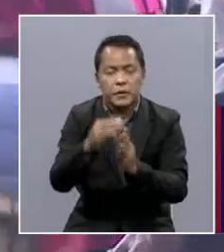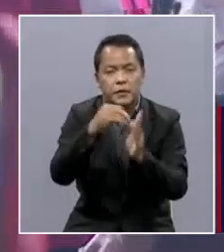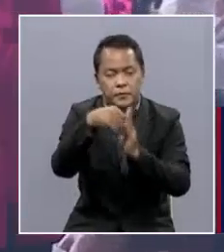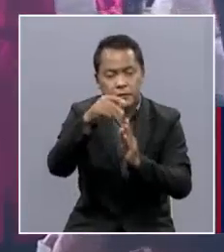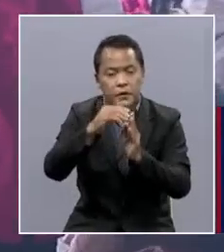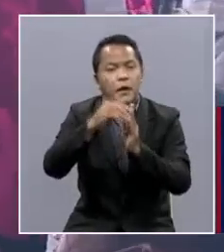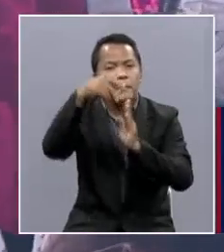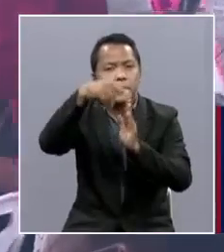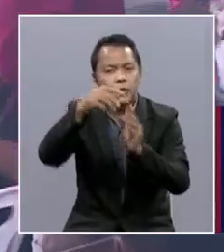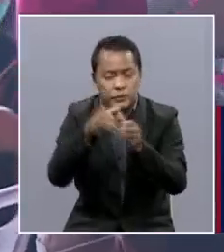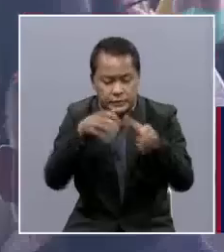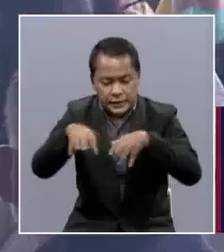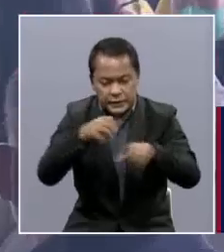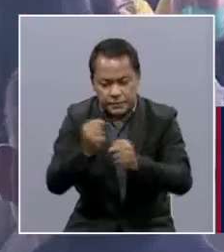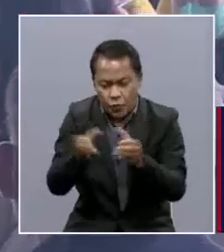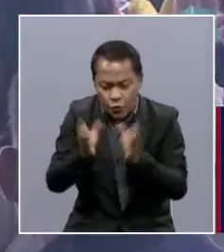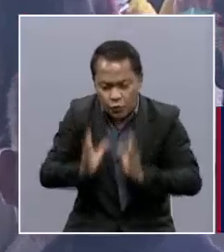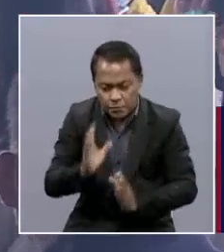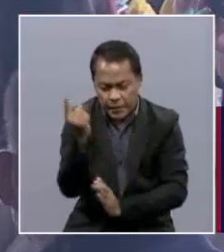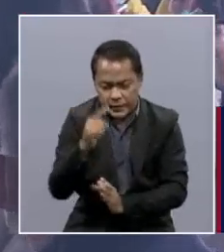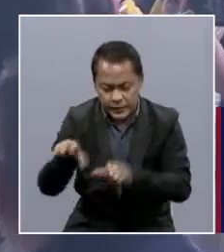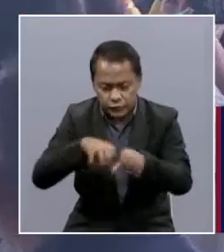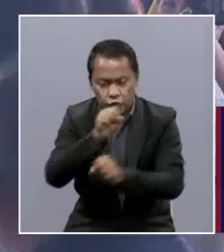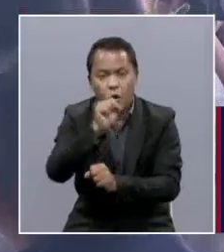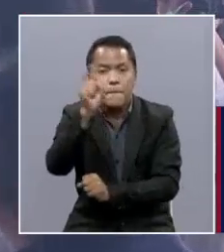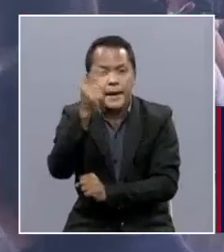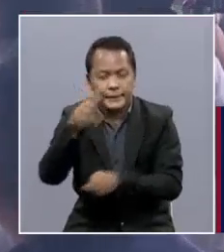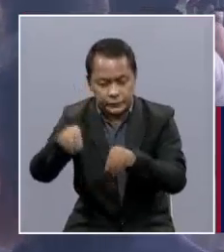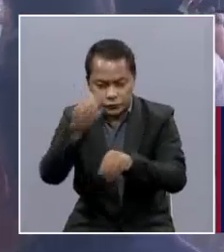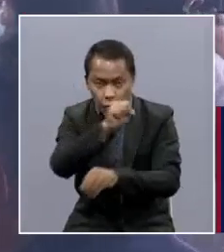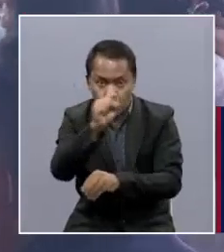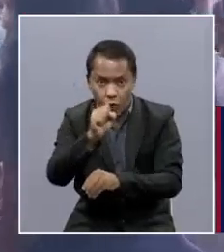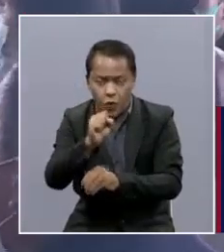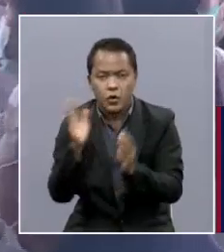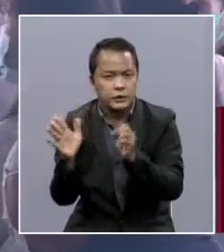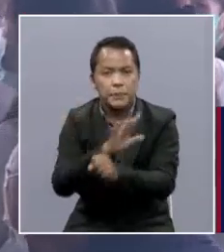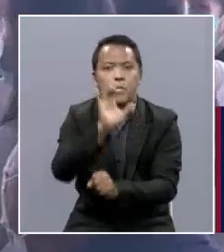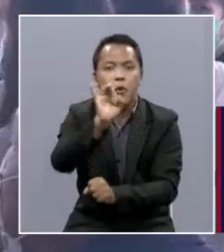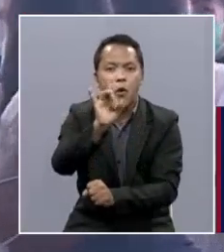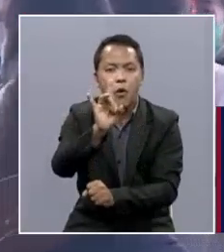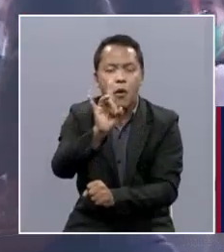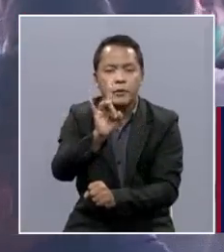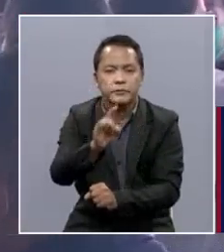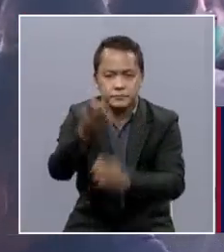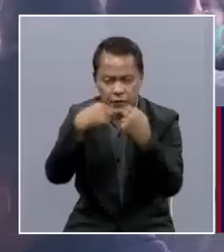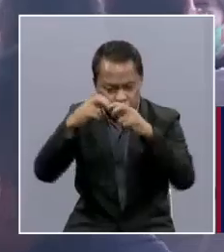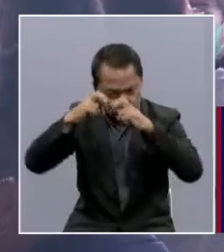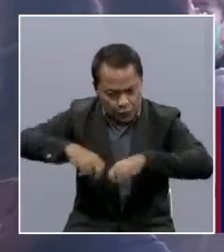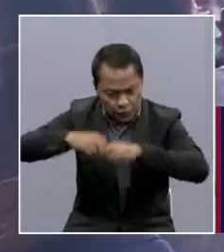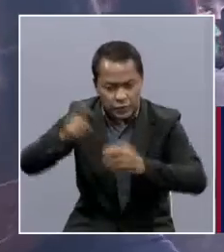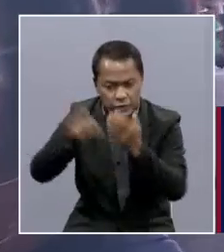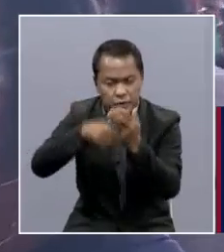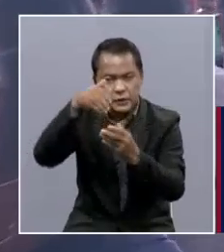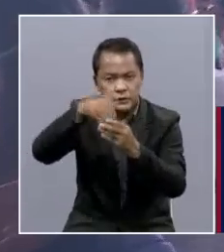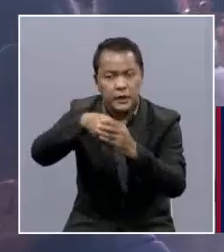กับคุณวิรัชเนี่ยมาจัดทัพให้ใหม่เพื่อหวังเป้าหมายก็คือได้สส 100คนนะครับทีนี้ลองมาเจาะสนามเลือกตั้ง